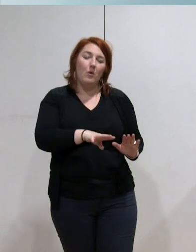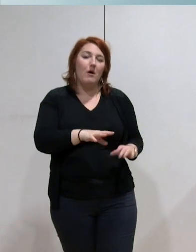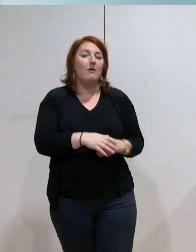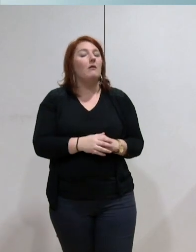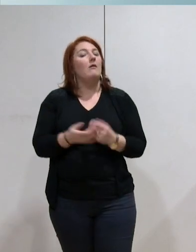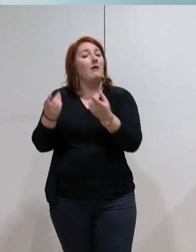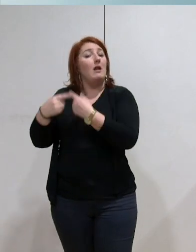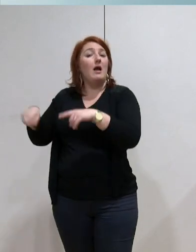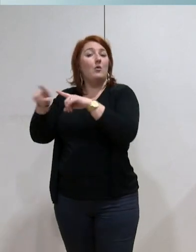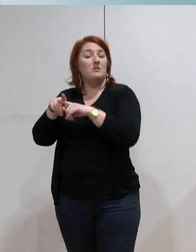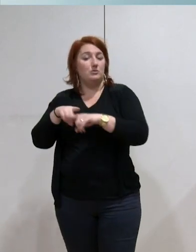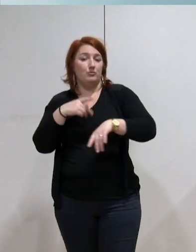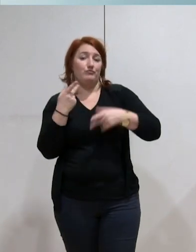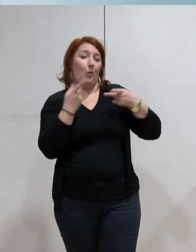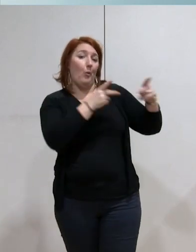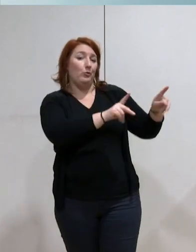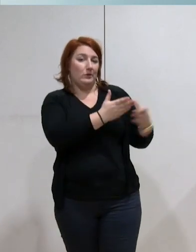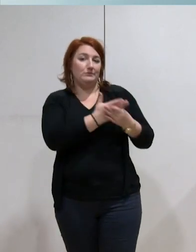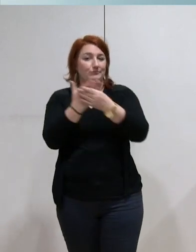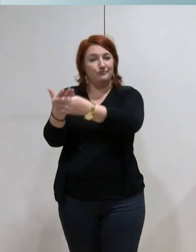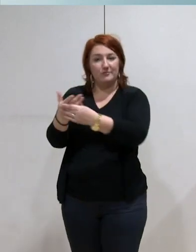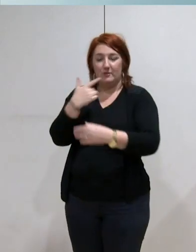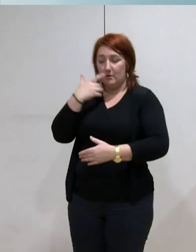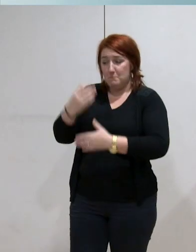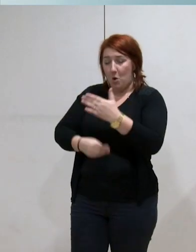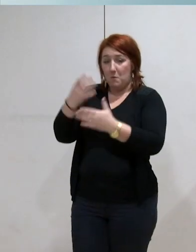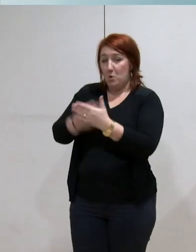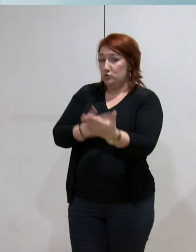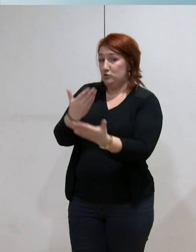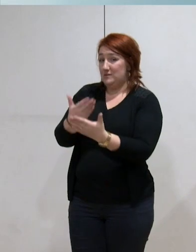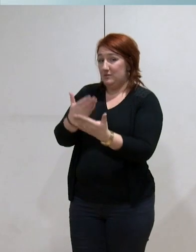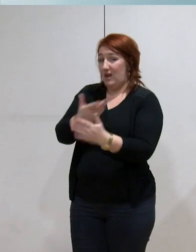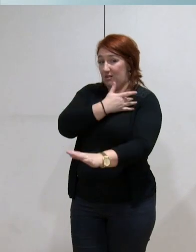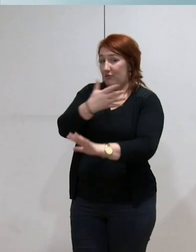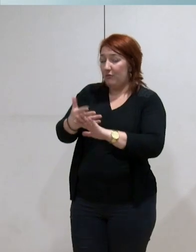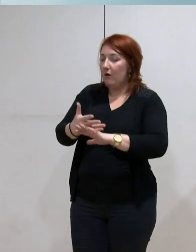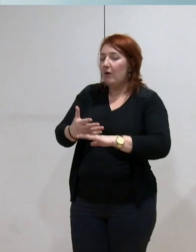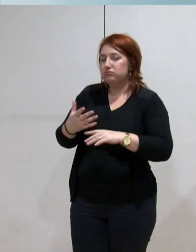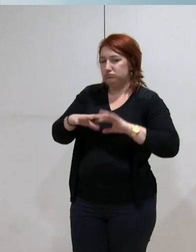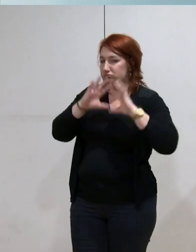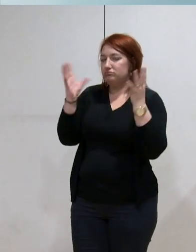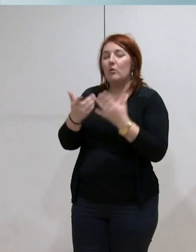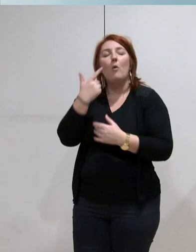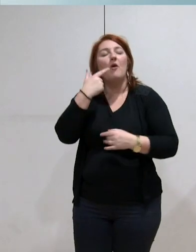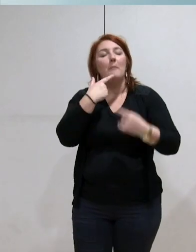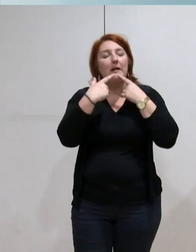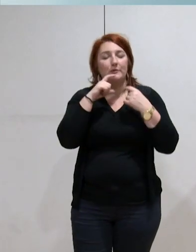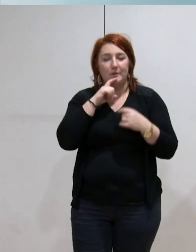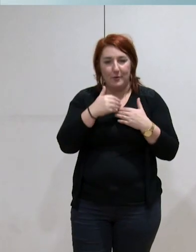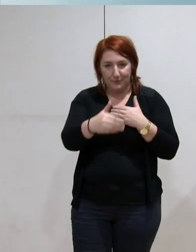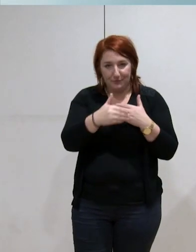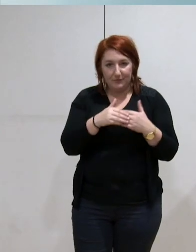justificatifs il en manque beaucoup nous y reviendrons et une faête des tuiles en valorisant le travail des inents à